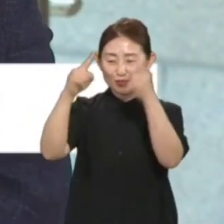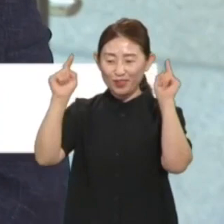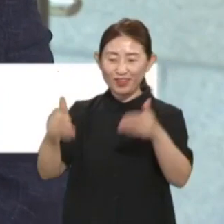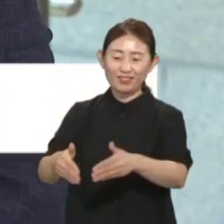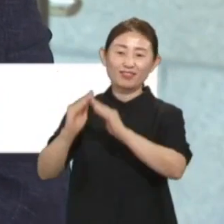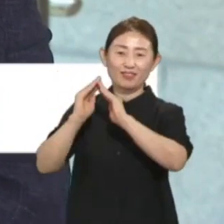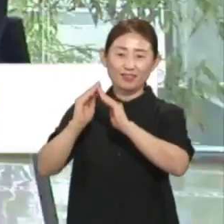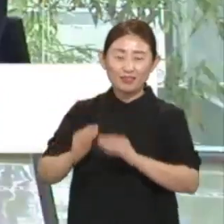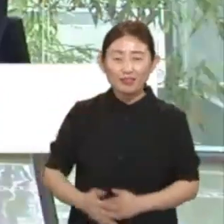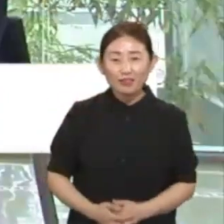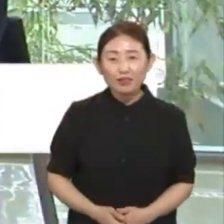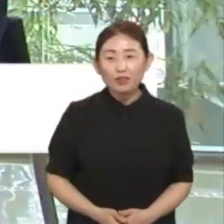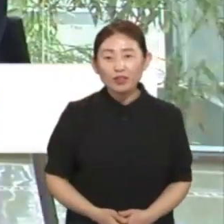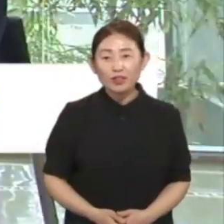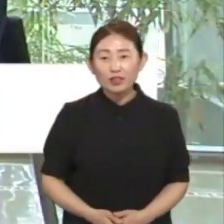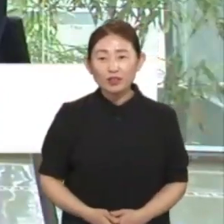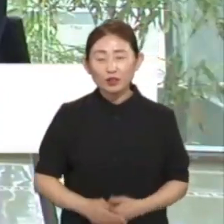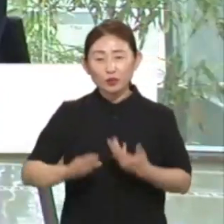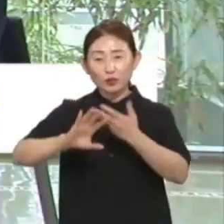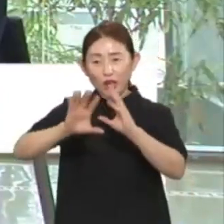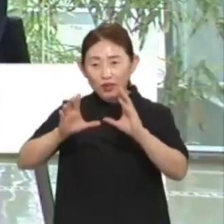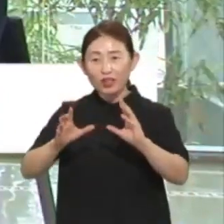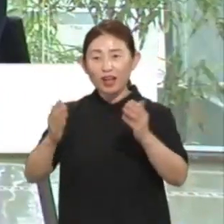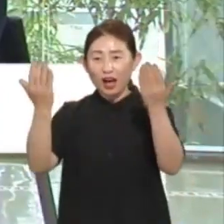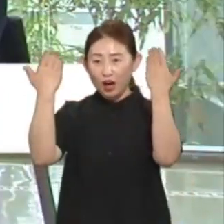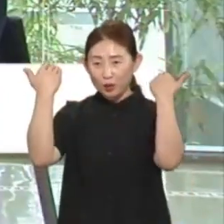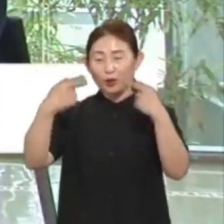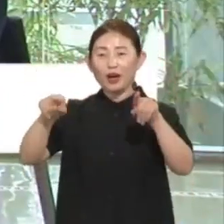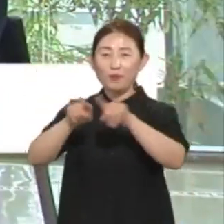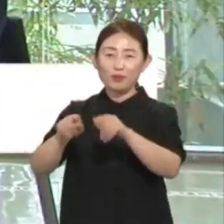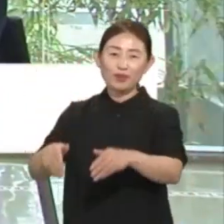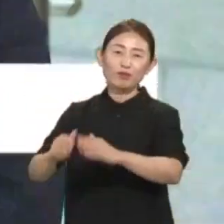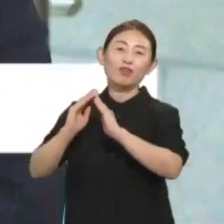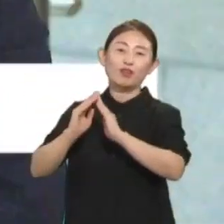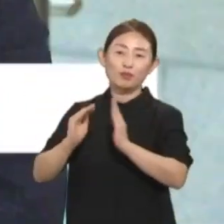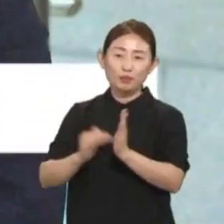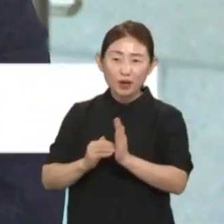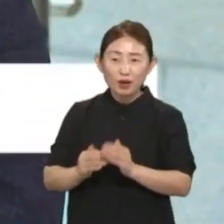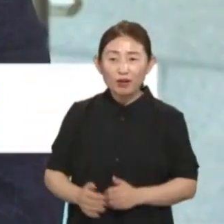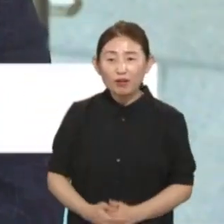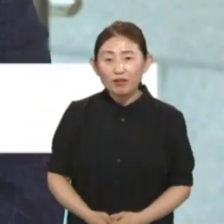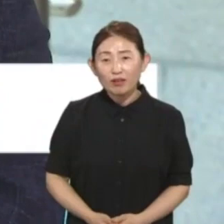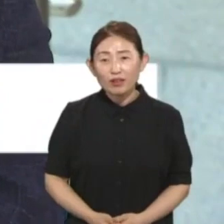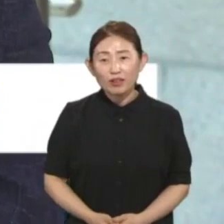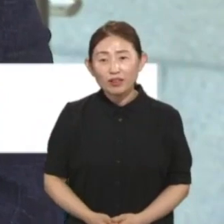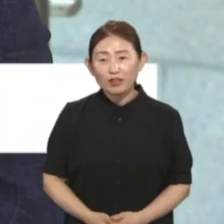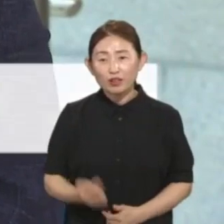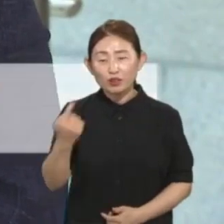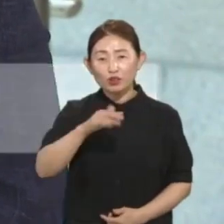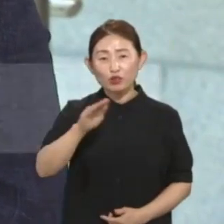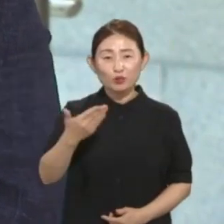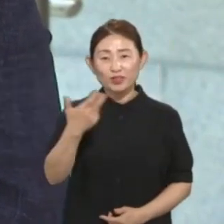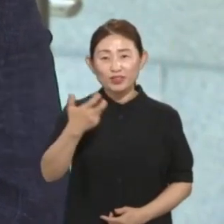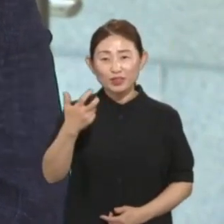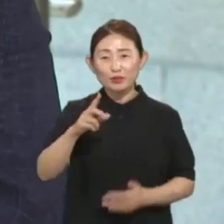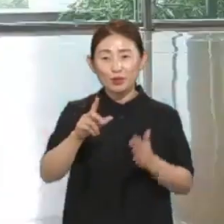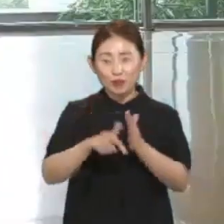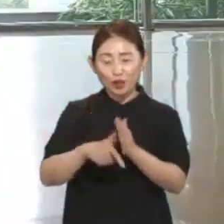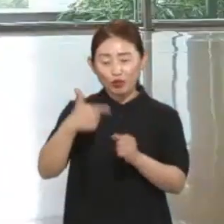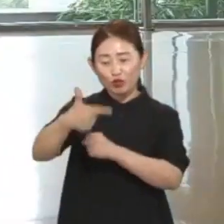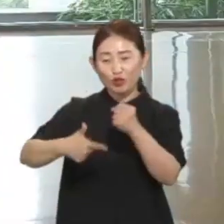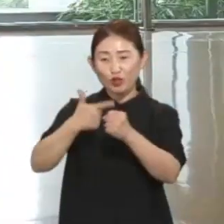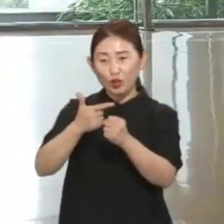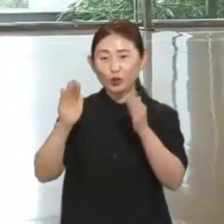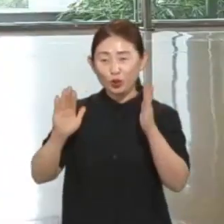세우게 됐습니다. 또 외국인 학교도 같이 설립을 해서 제가 사실 70년도에 6년 동안